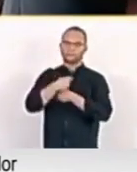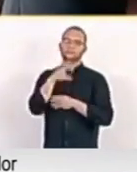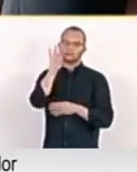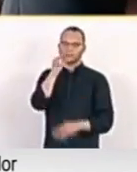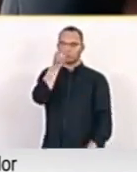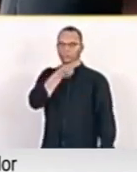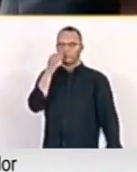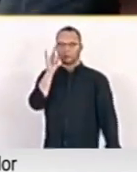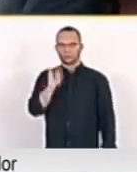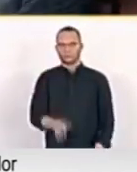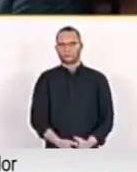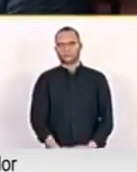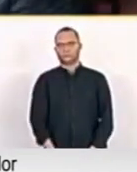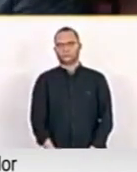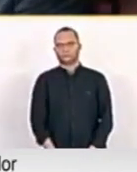prometo.